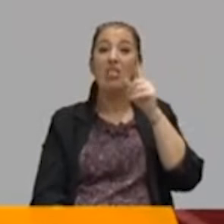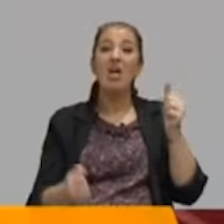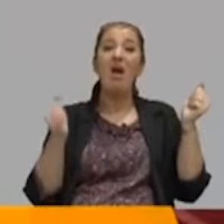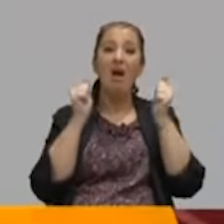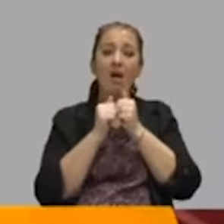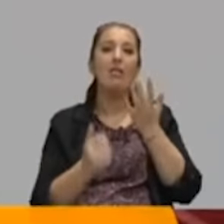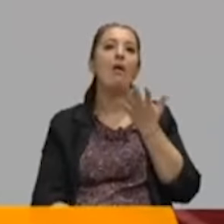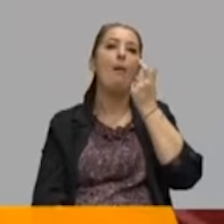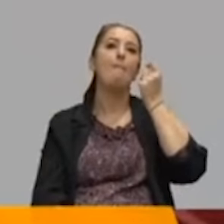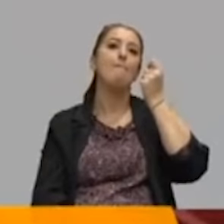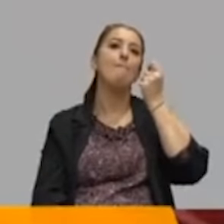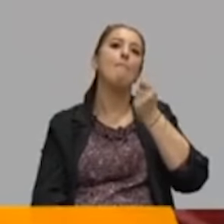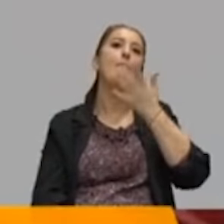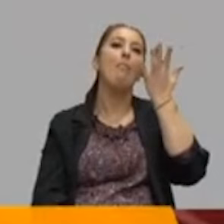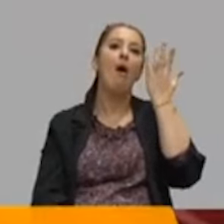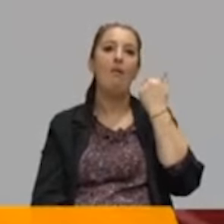daha pahalıya borçlanabiliyoruz.